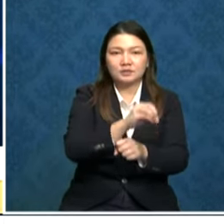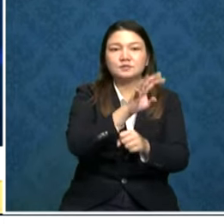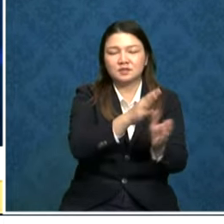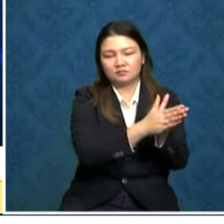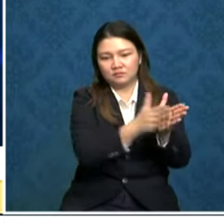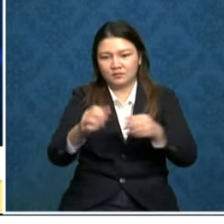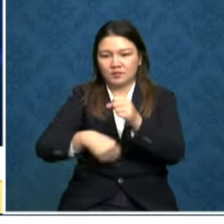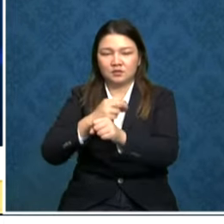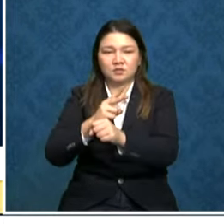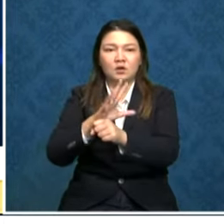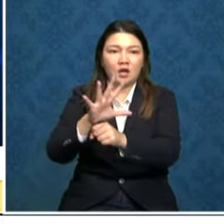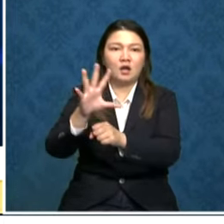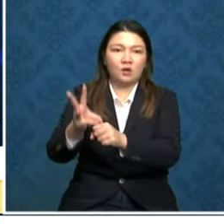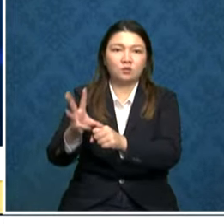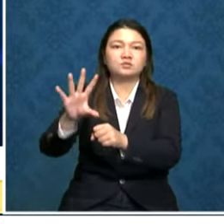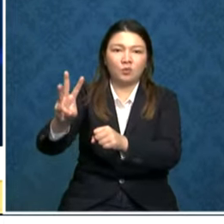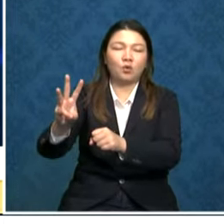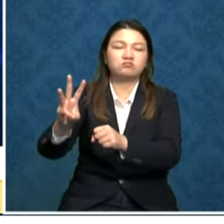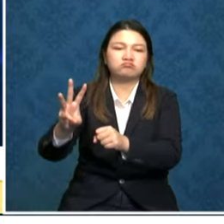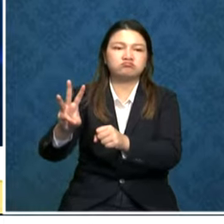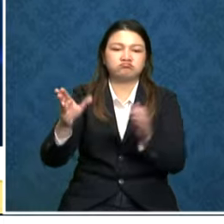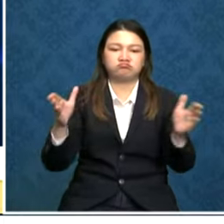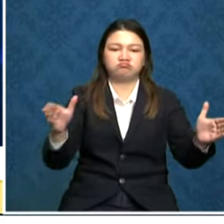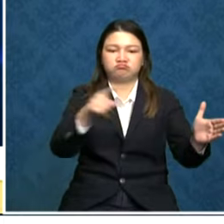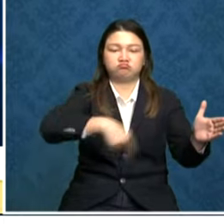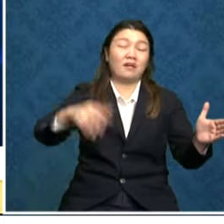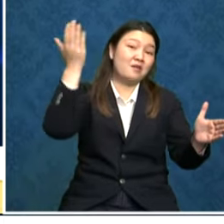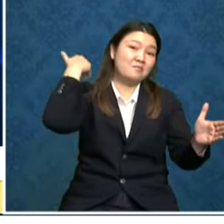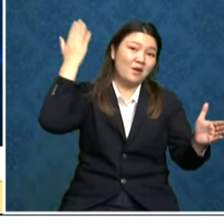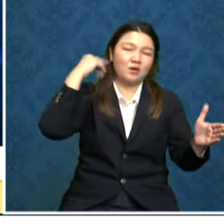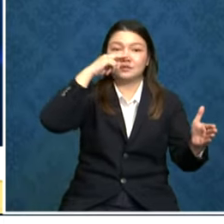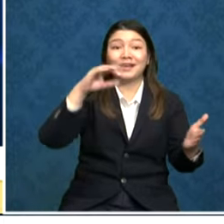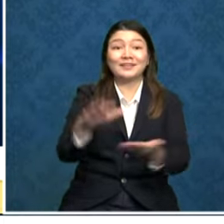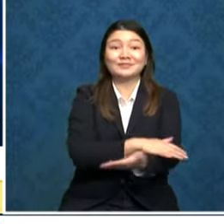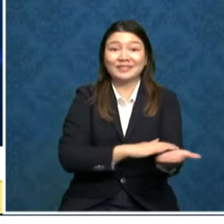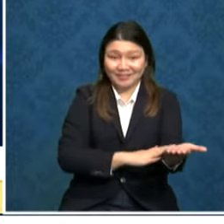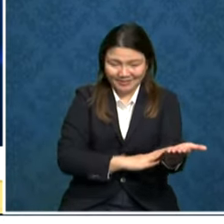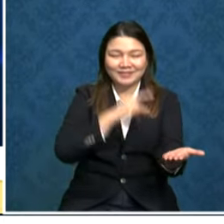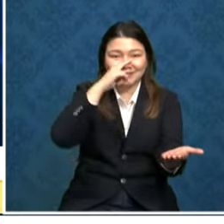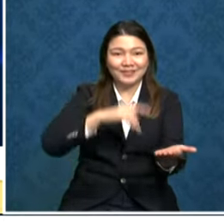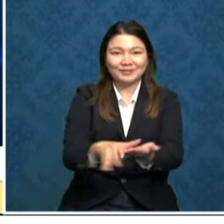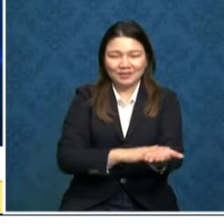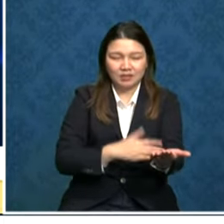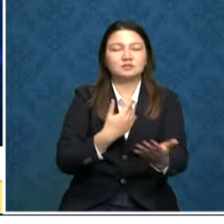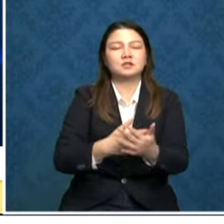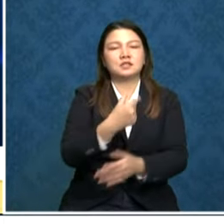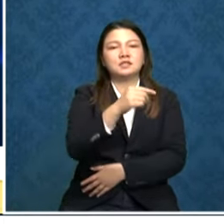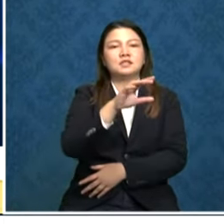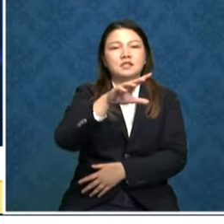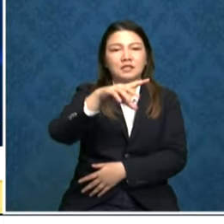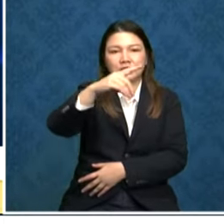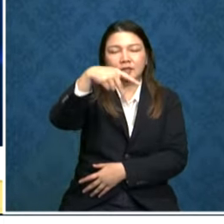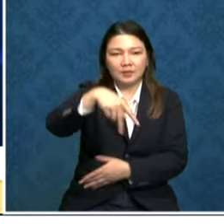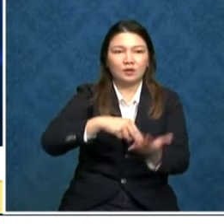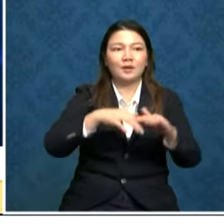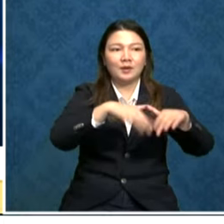จนถึงในปี 2566ในปัจจุบันครับจากเดิมที่ประเทศไทยครับเคยจัดเก็บรายได้ทางภาษีต่อ GDP 16%